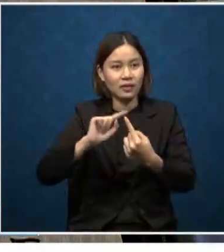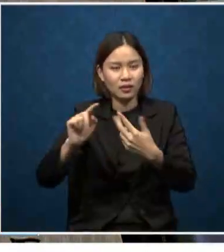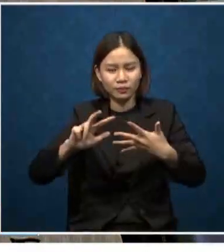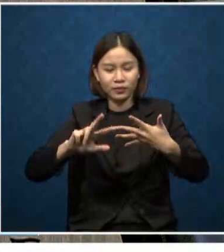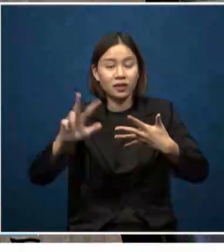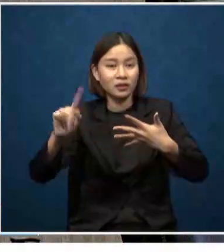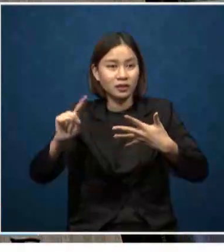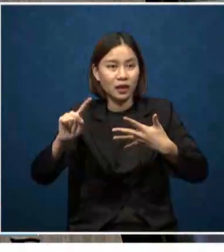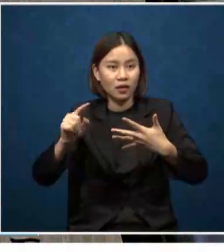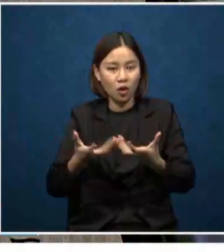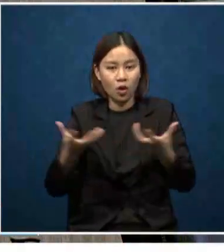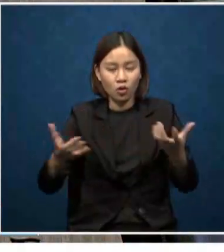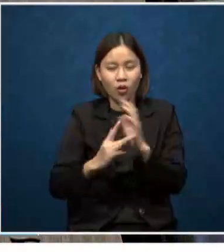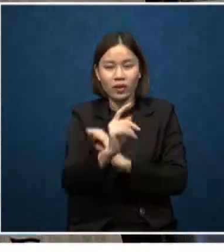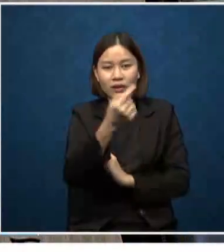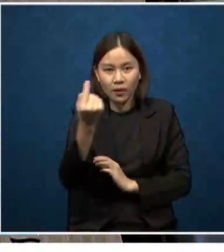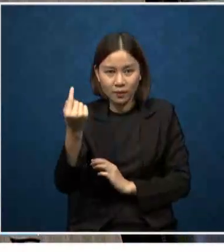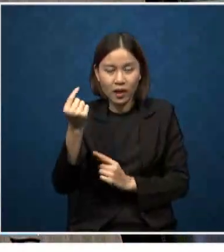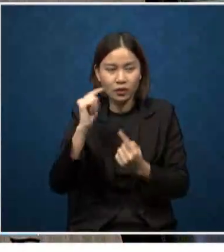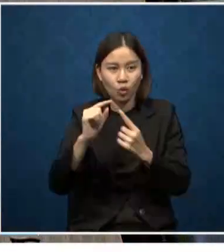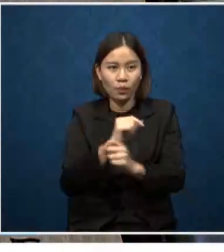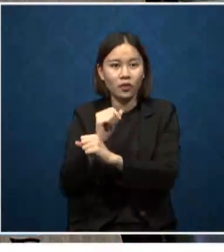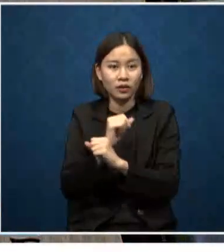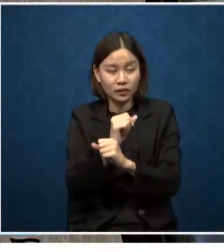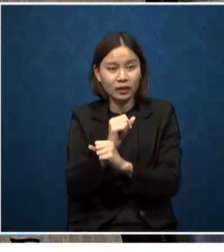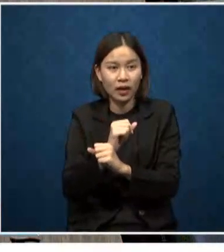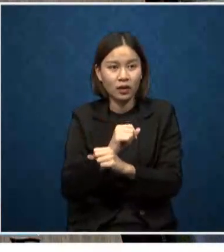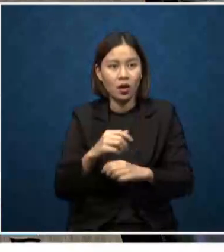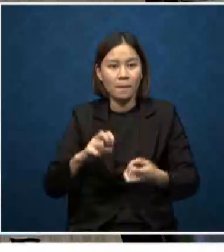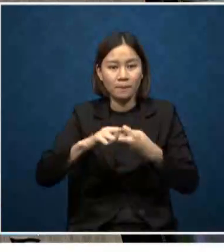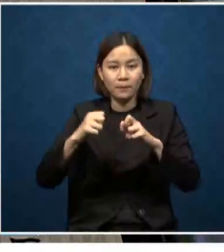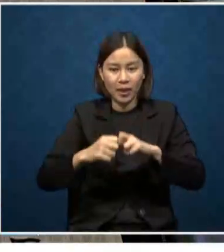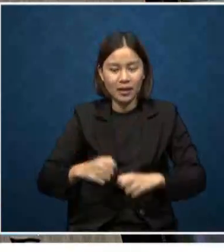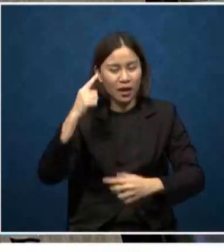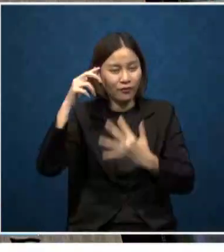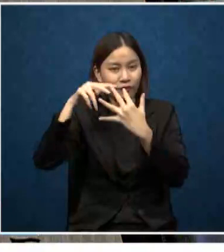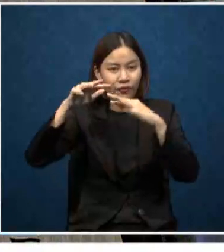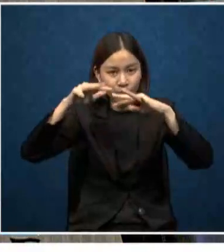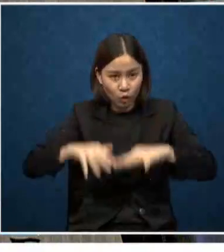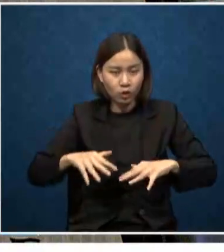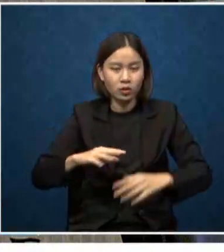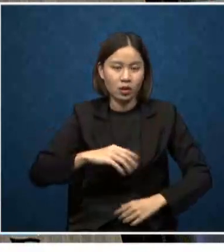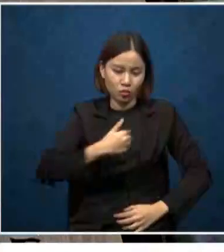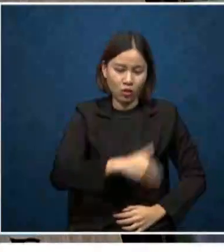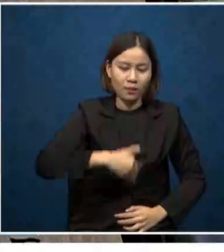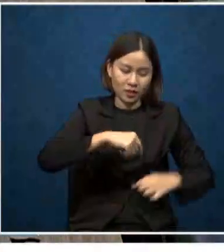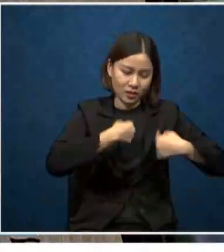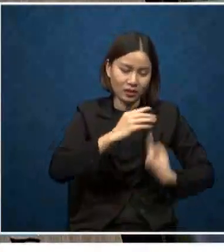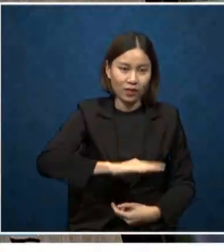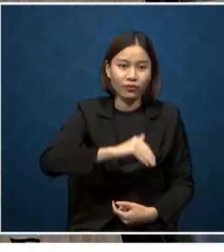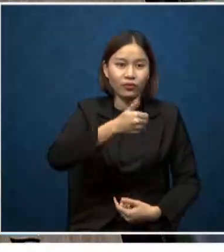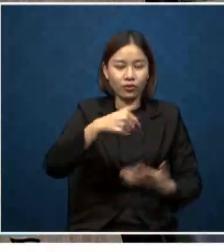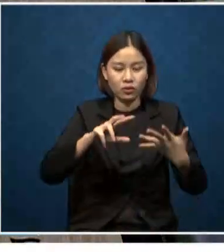ประการที่ 3นวัตกรรมภูมิปัญญาภูมิคุ้มใจลดปัญหาสุขภาพจิตฟื้นฟูสุขภาพใจอันที่ 4ขับเคลื่อน